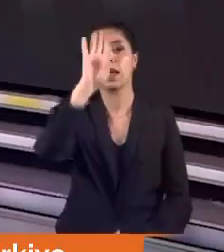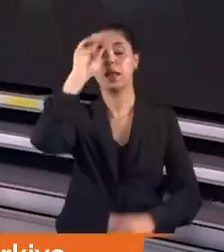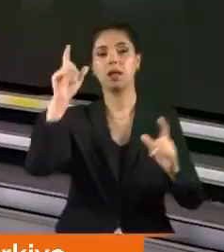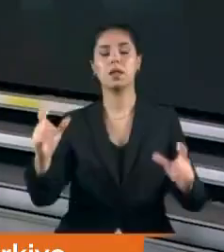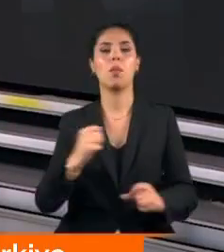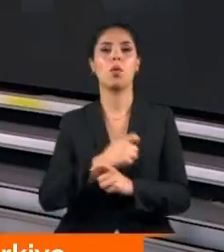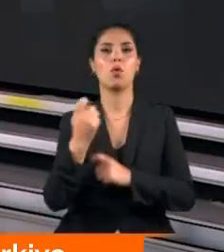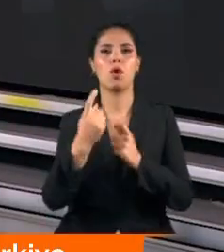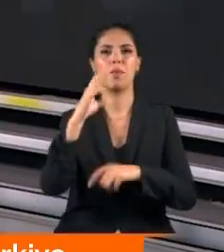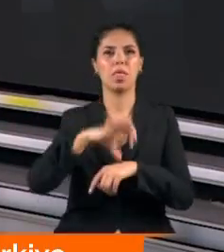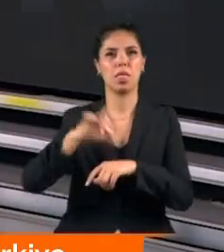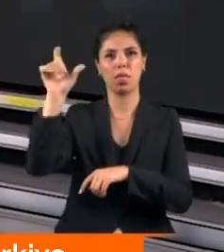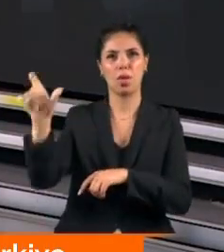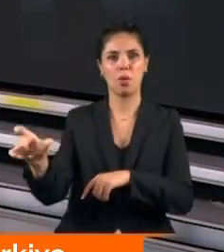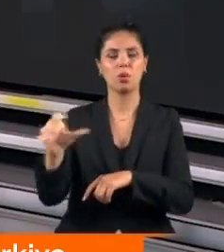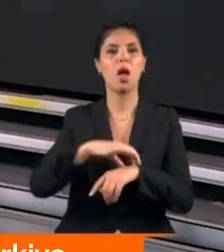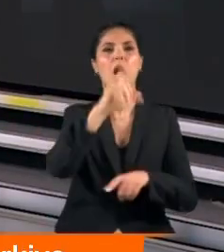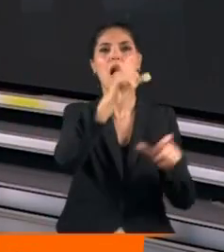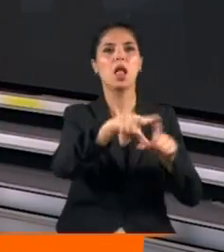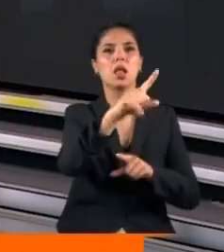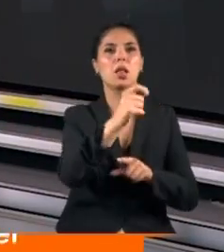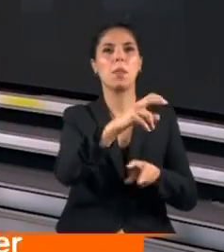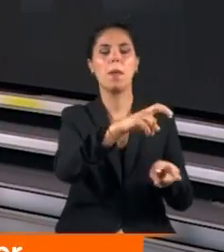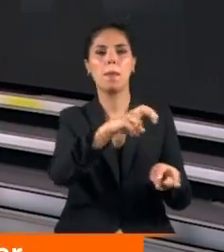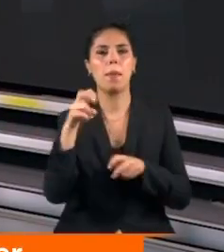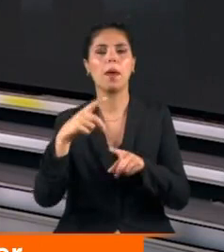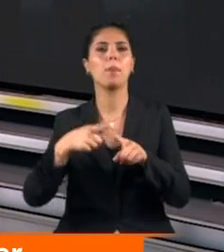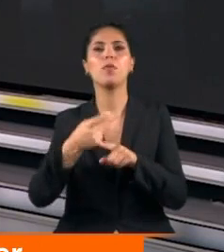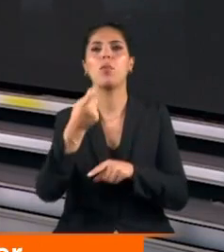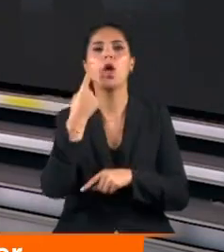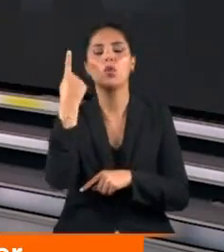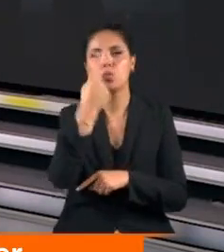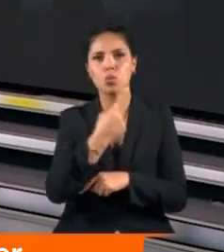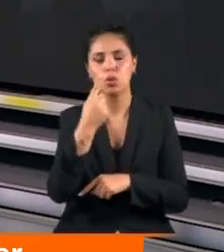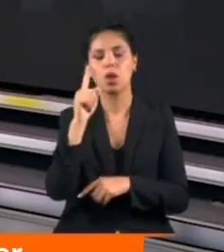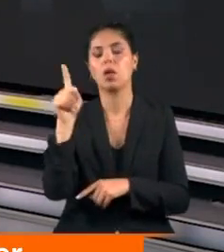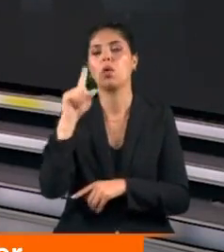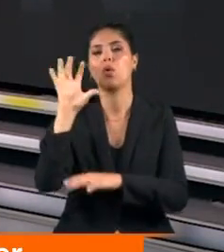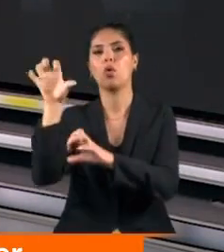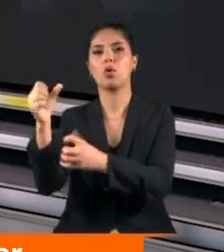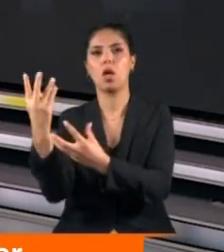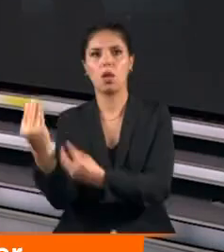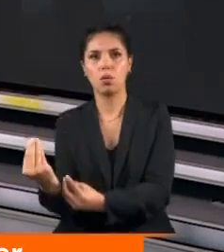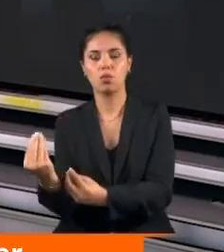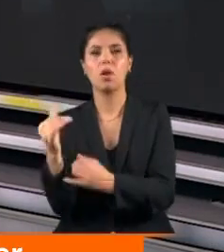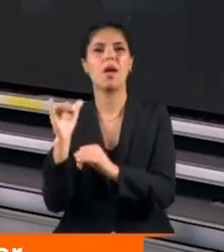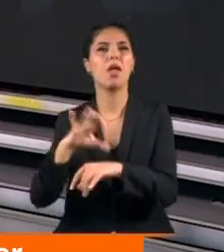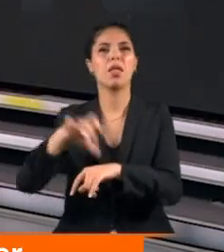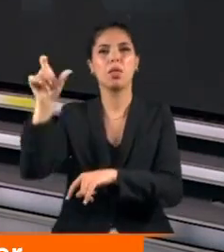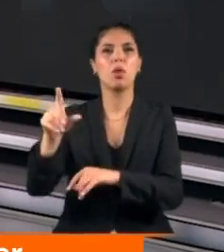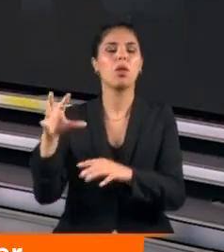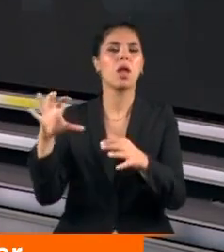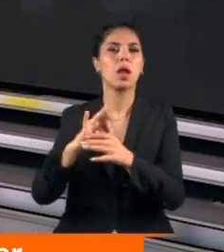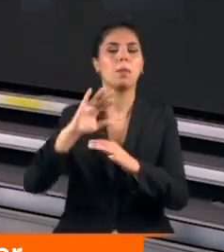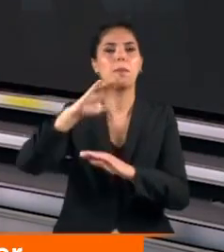İstanbul'da görevli bir doktor hastalarından yüklü miktarda bıçak parası talep ettiği iddiasıyla gözaltına alındı. Üstelik aynı doktorla ilgili tek şikayet